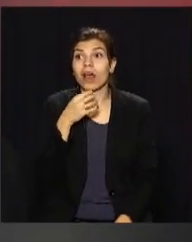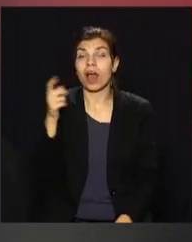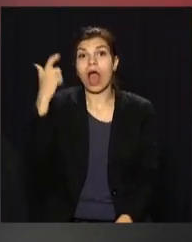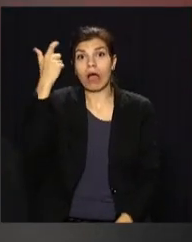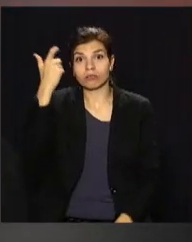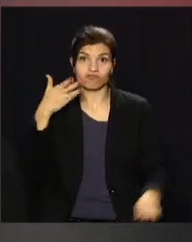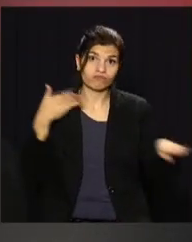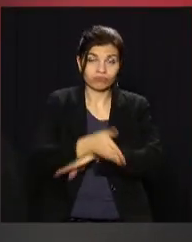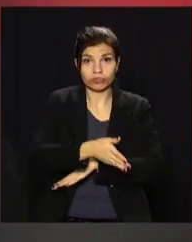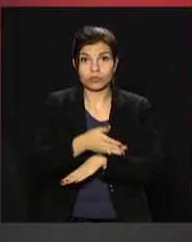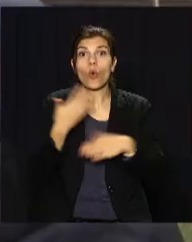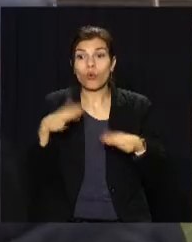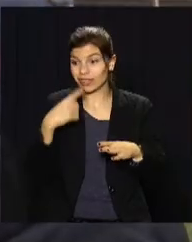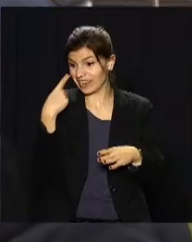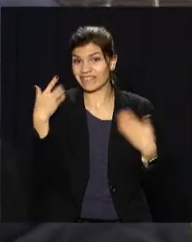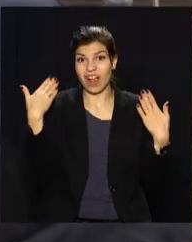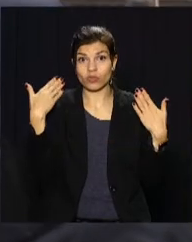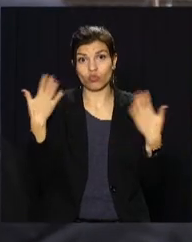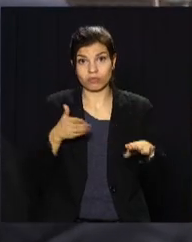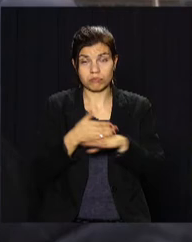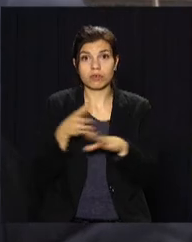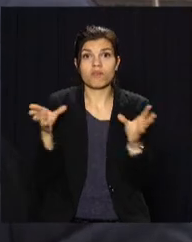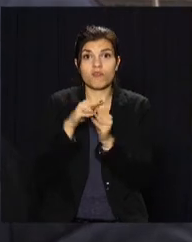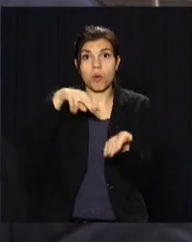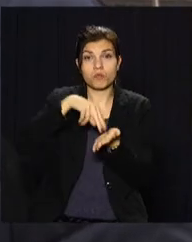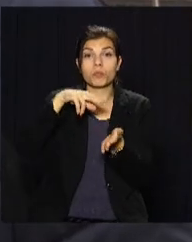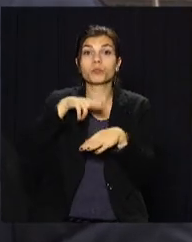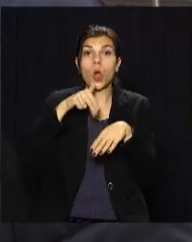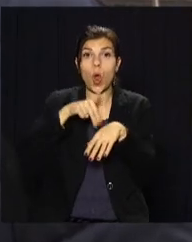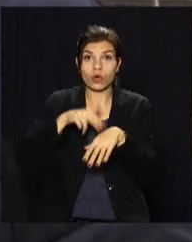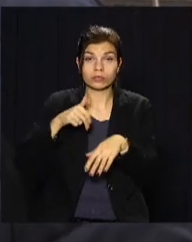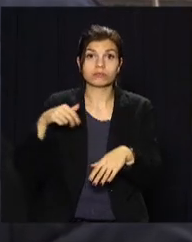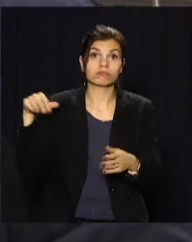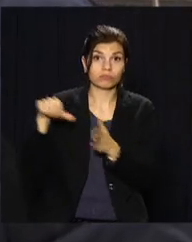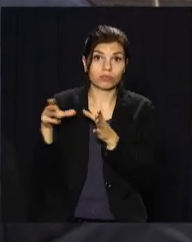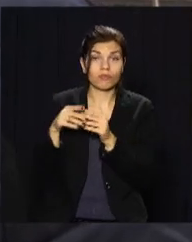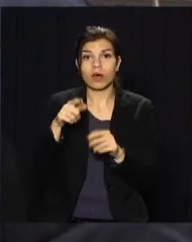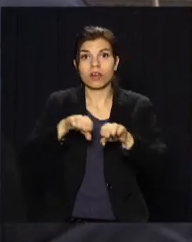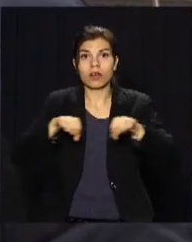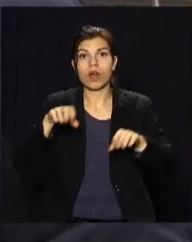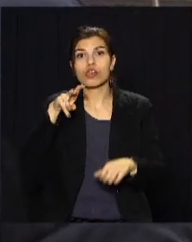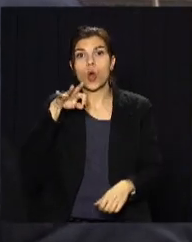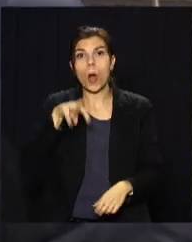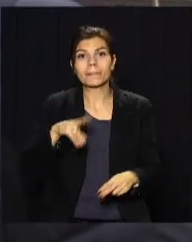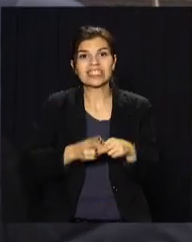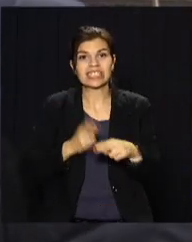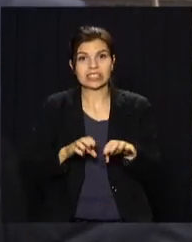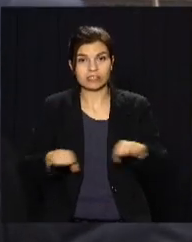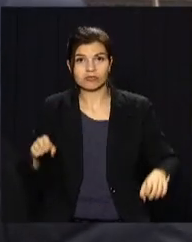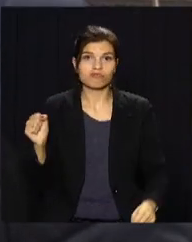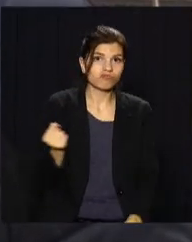винаймачів житла вже цими вихідними. В присутствии полиции он размахивал ломом перед